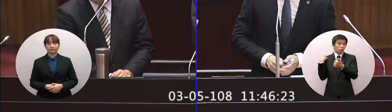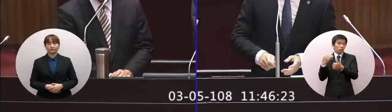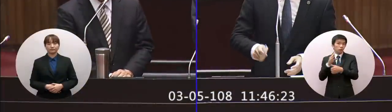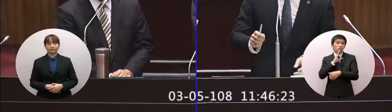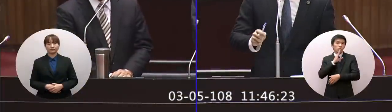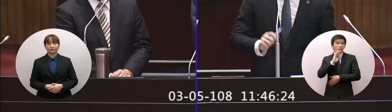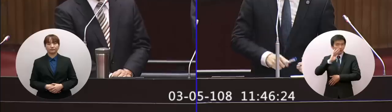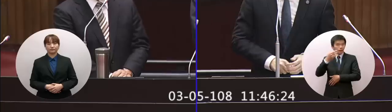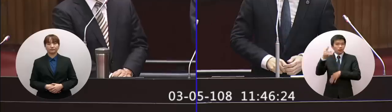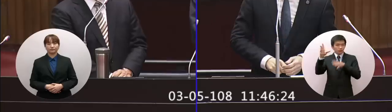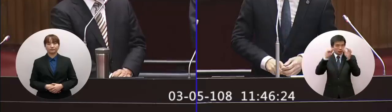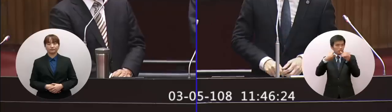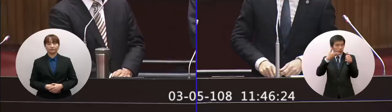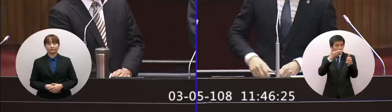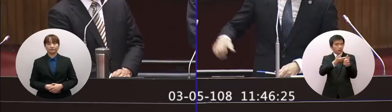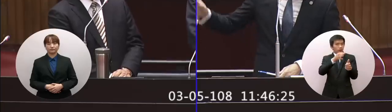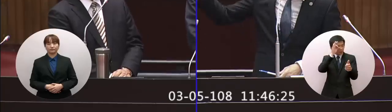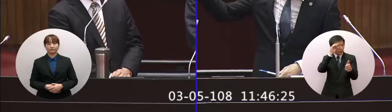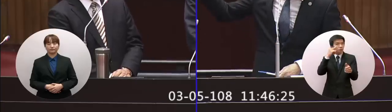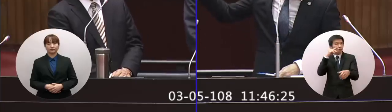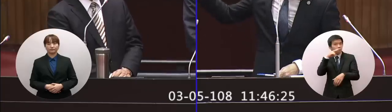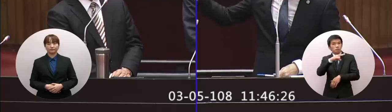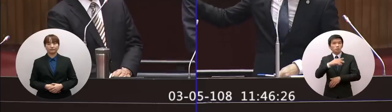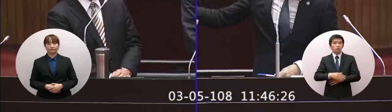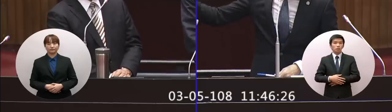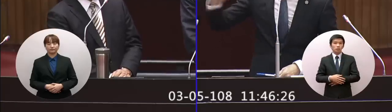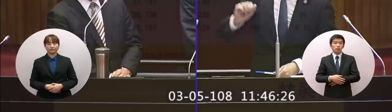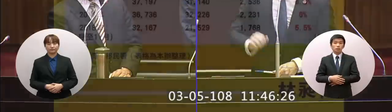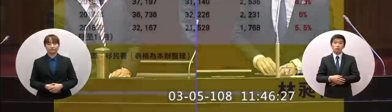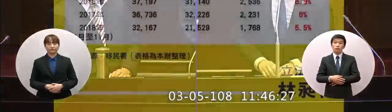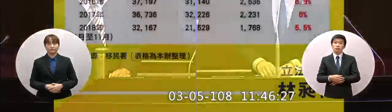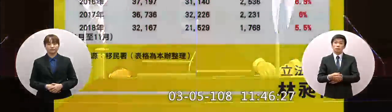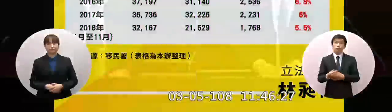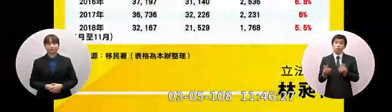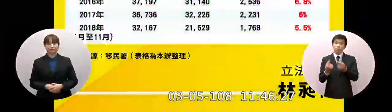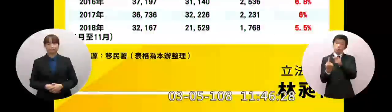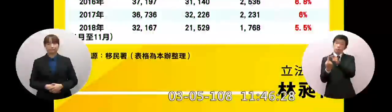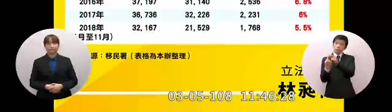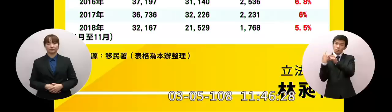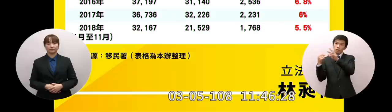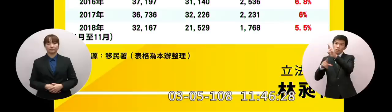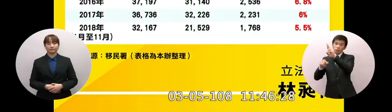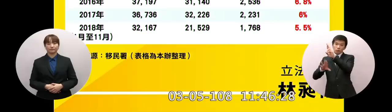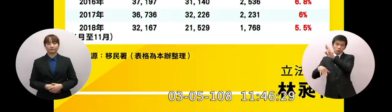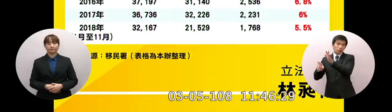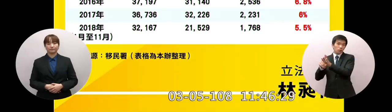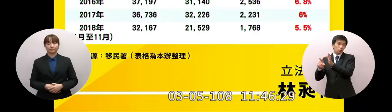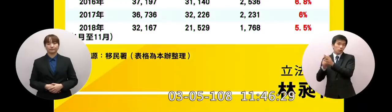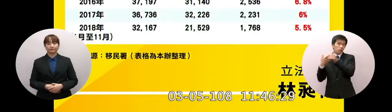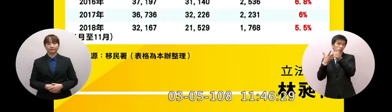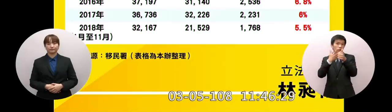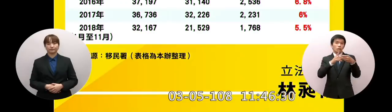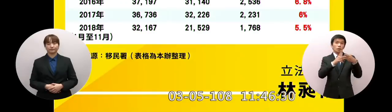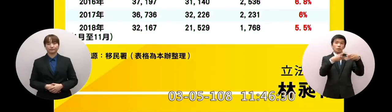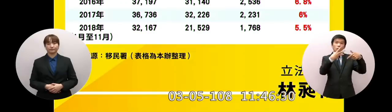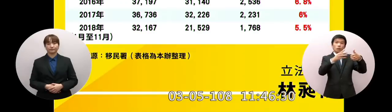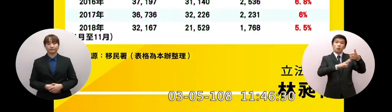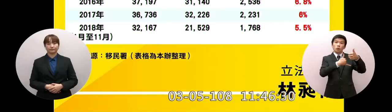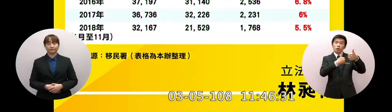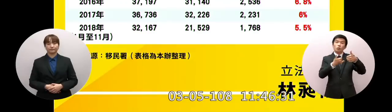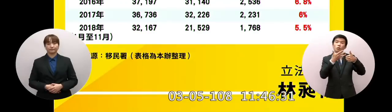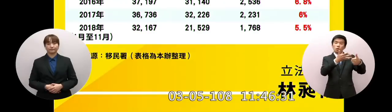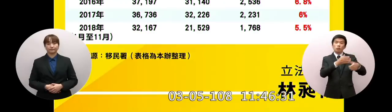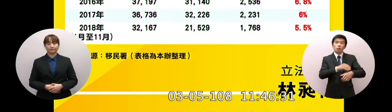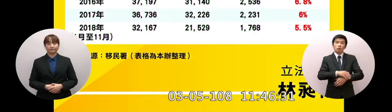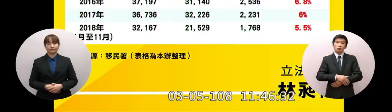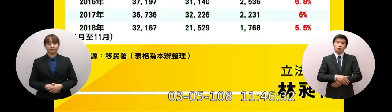你看一个资料，你会感觉讲哪会安尼啊？因为结果我到去年年底的时候，我来问主委讲吼，讲安尼你即马今